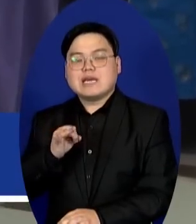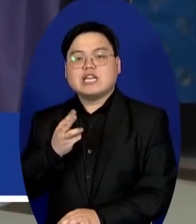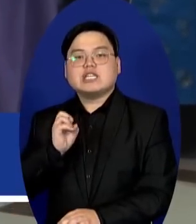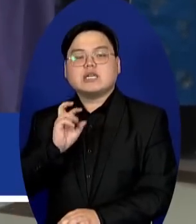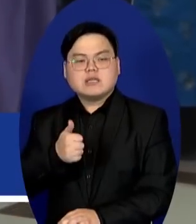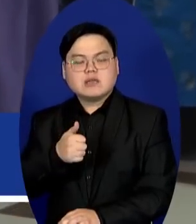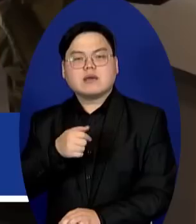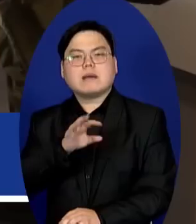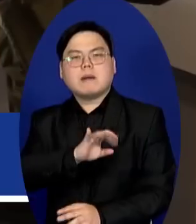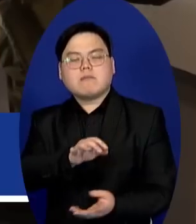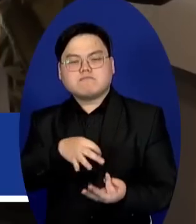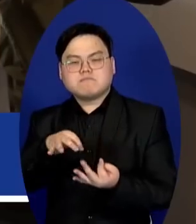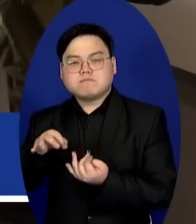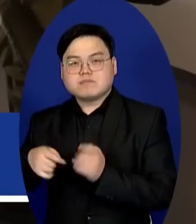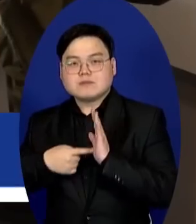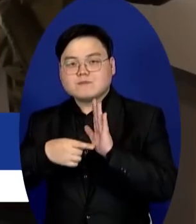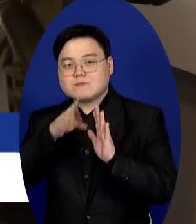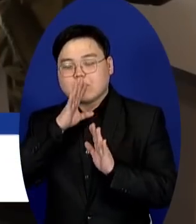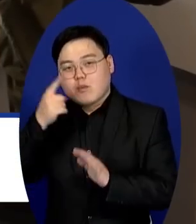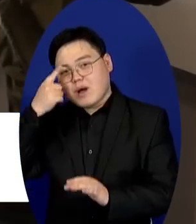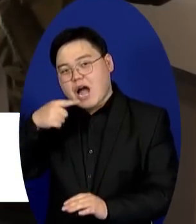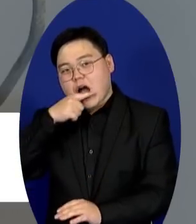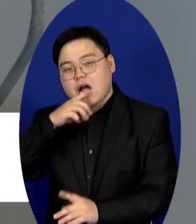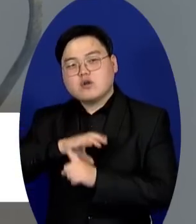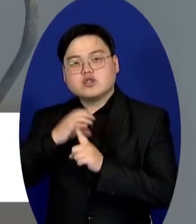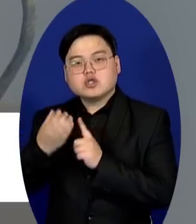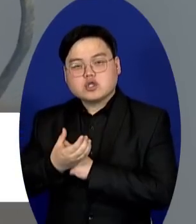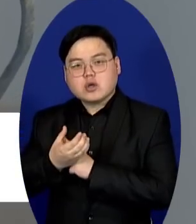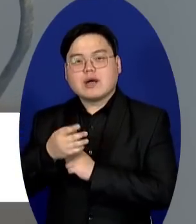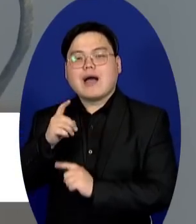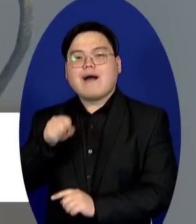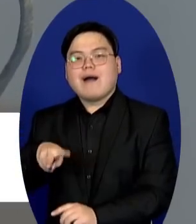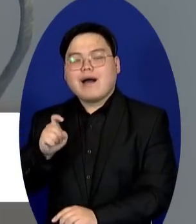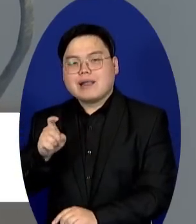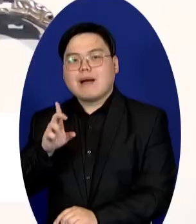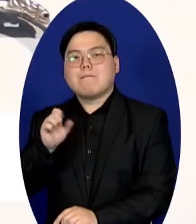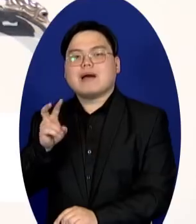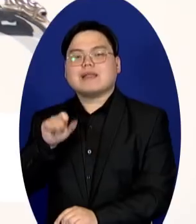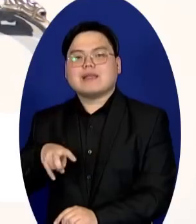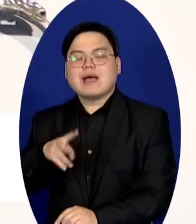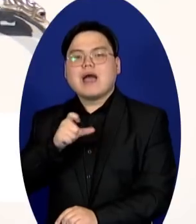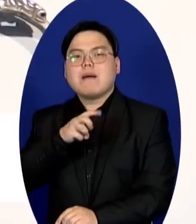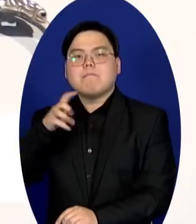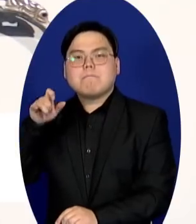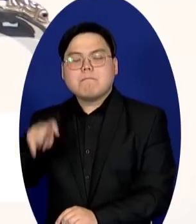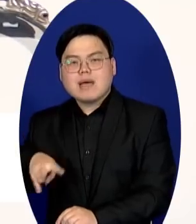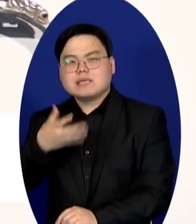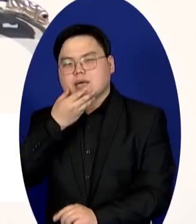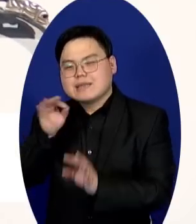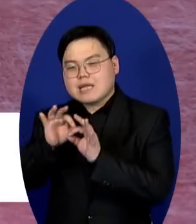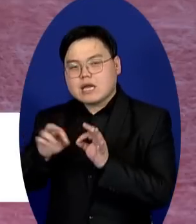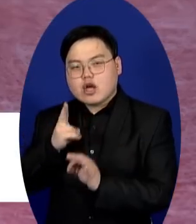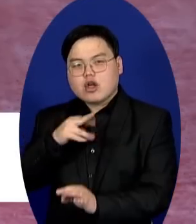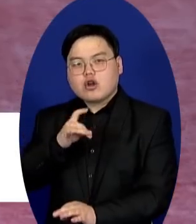түмэнд төлөвлөж байна. Онцлох юм бол монголчуудын адууны соёлыг илтгэх халах, баяд ястны имэйл болон нүдбулаам нарийн хийц бүхий